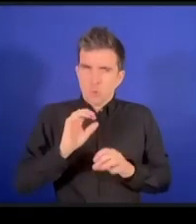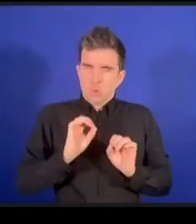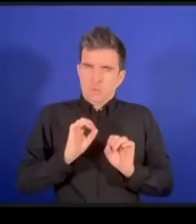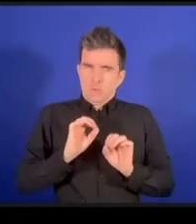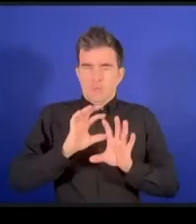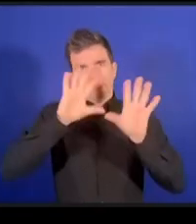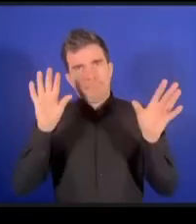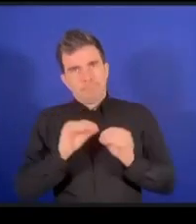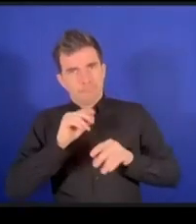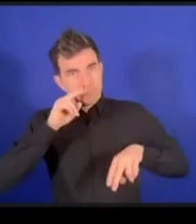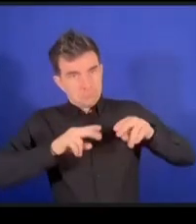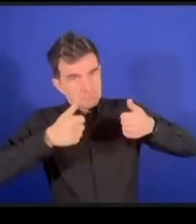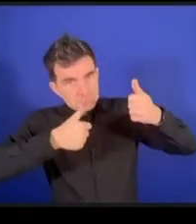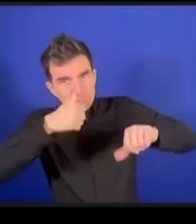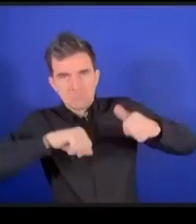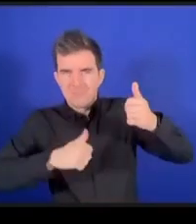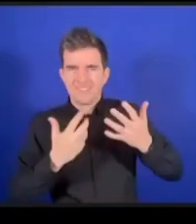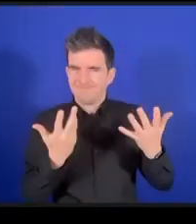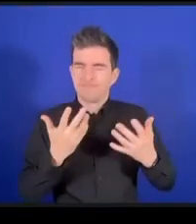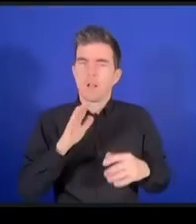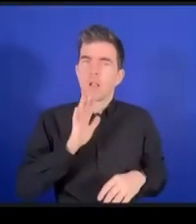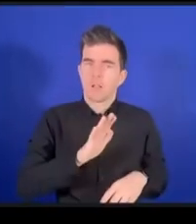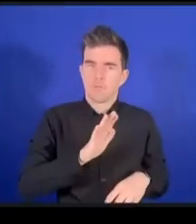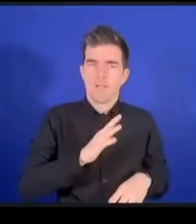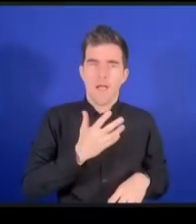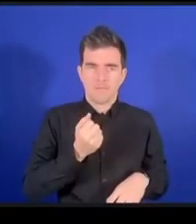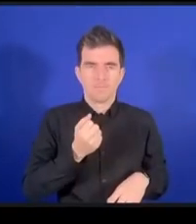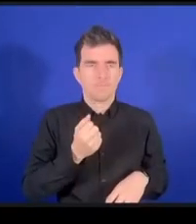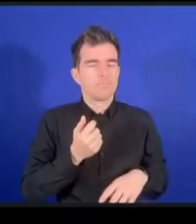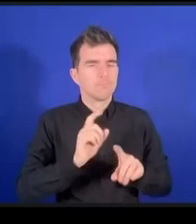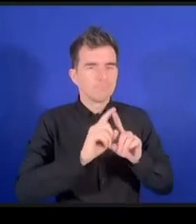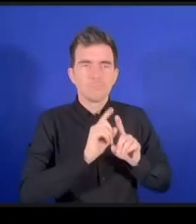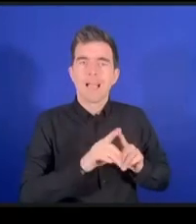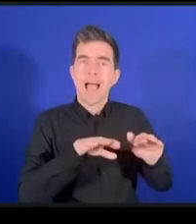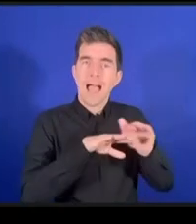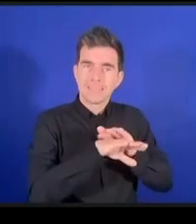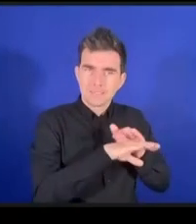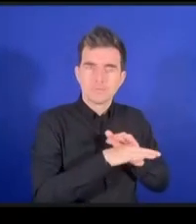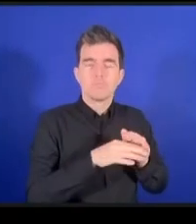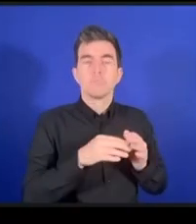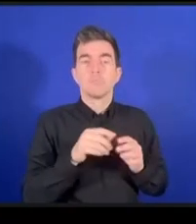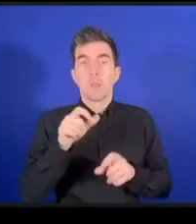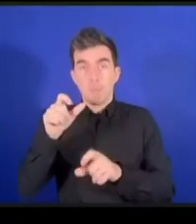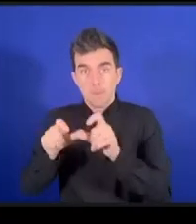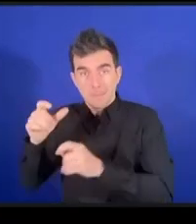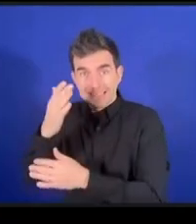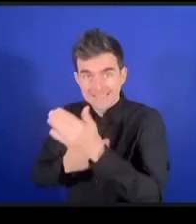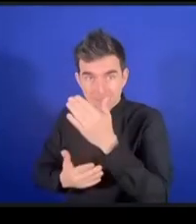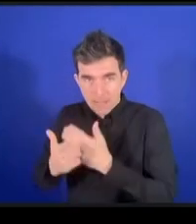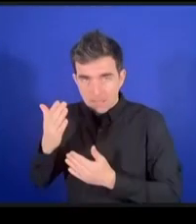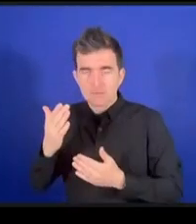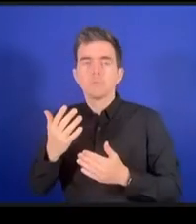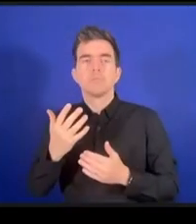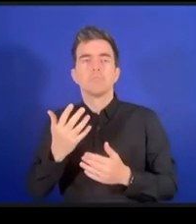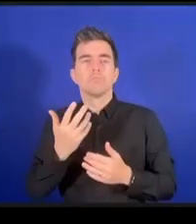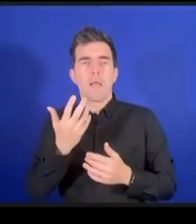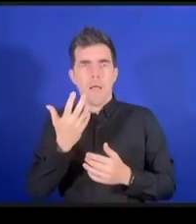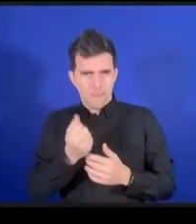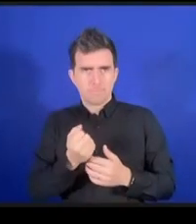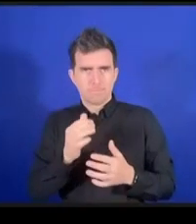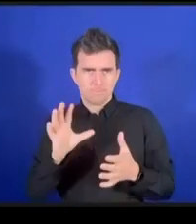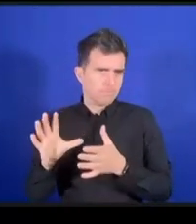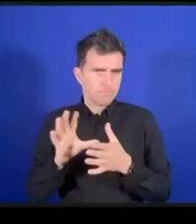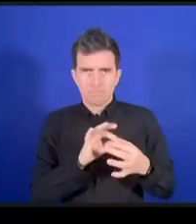доступности динамических коалиций для населения А это имеет как раз прямое влияние как Мухаммад